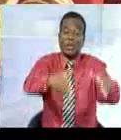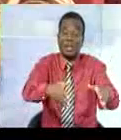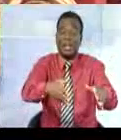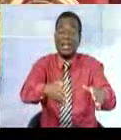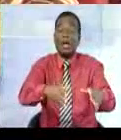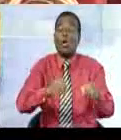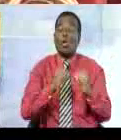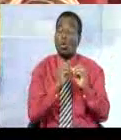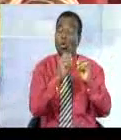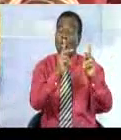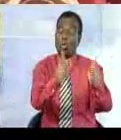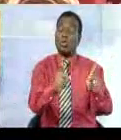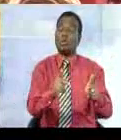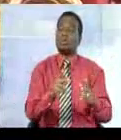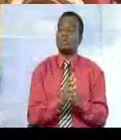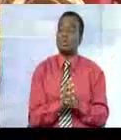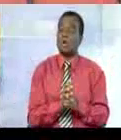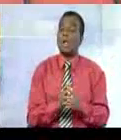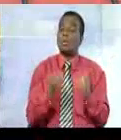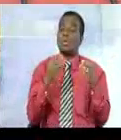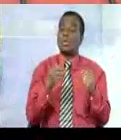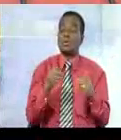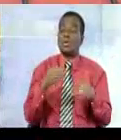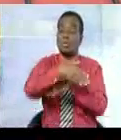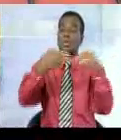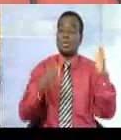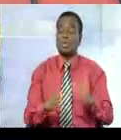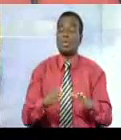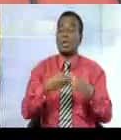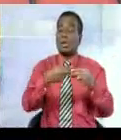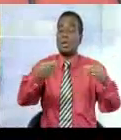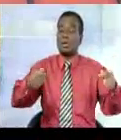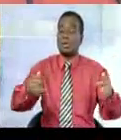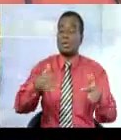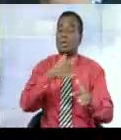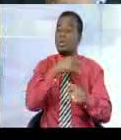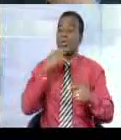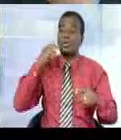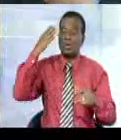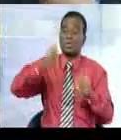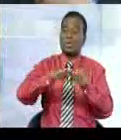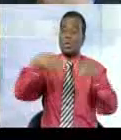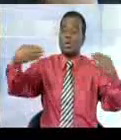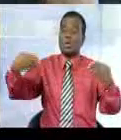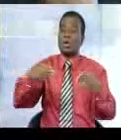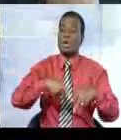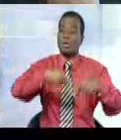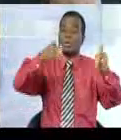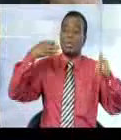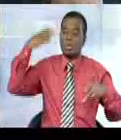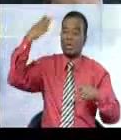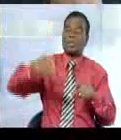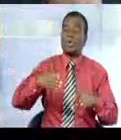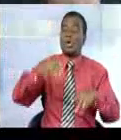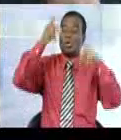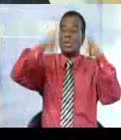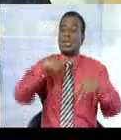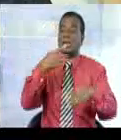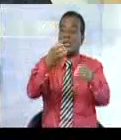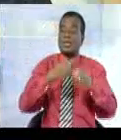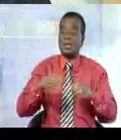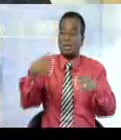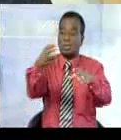urbains aux personnes privées. Plusieurs guichets uniques du foncier et de l'habitat seront ouverts et permettront aux usagers de